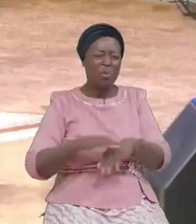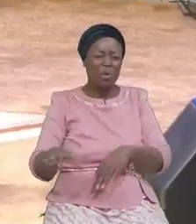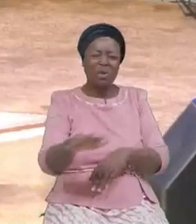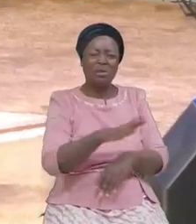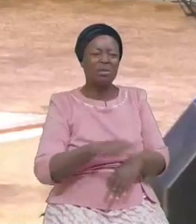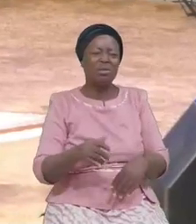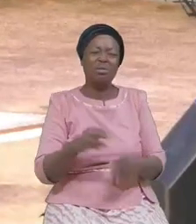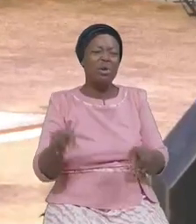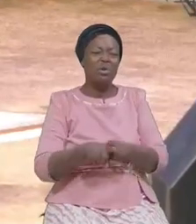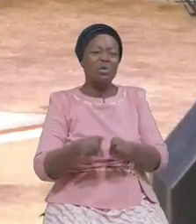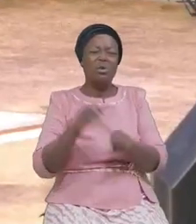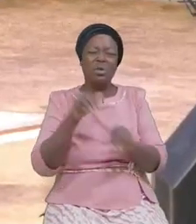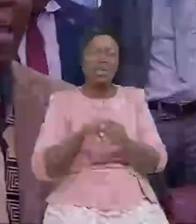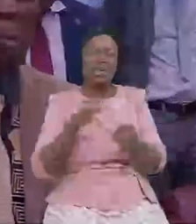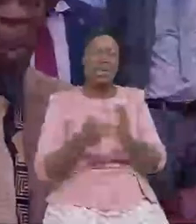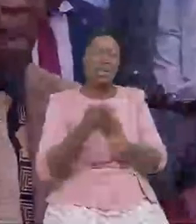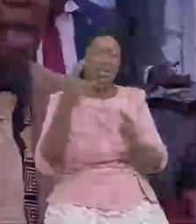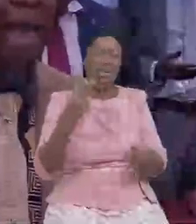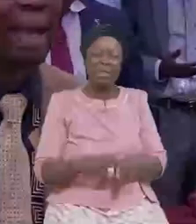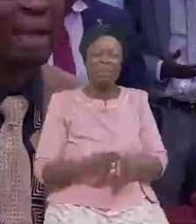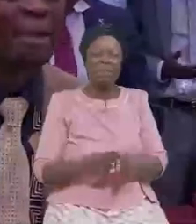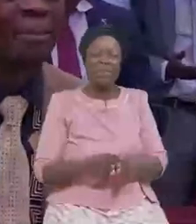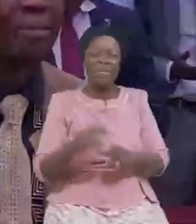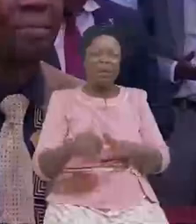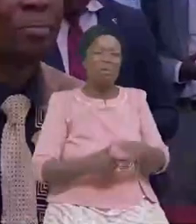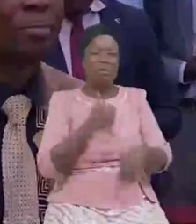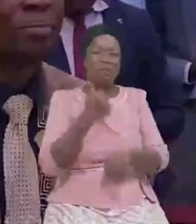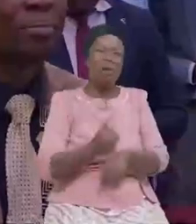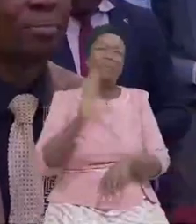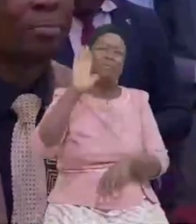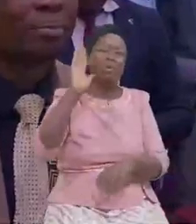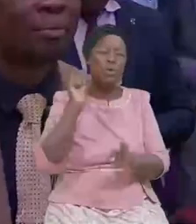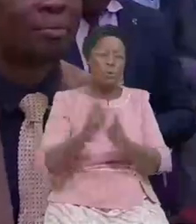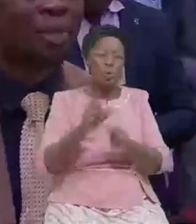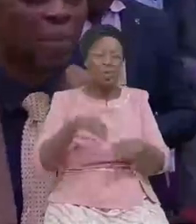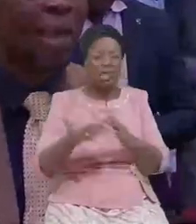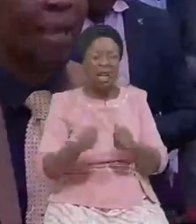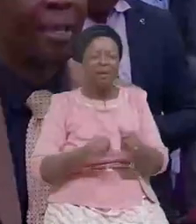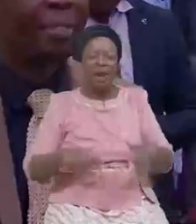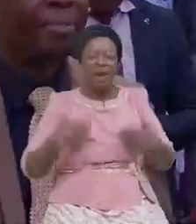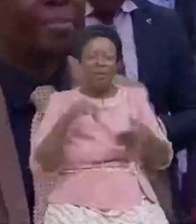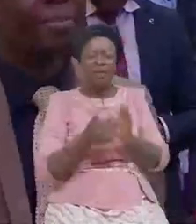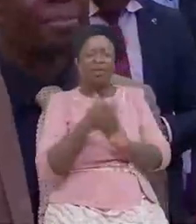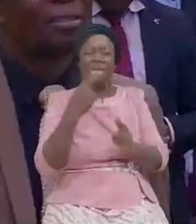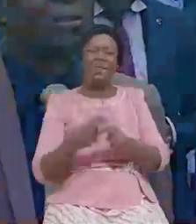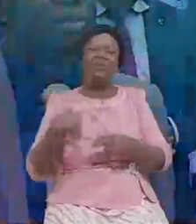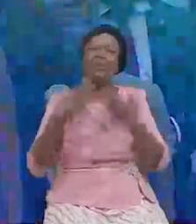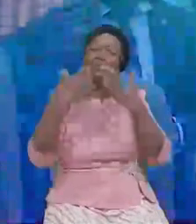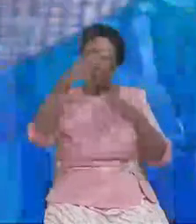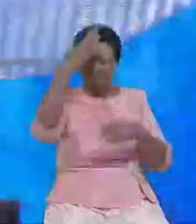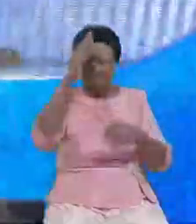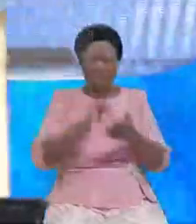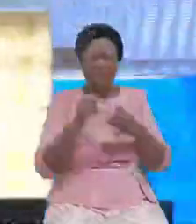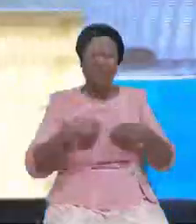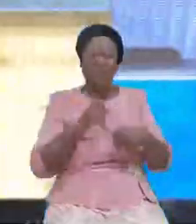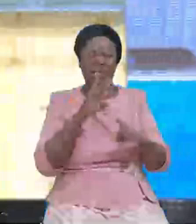nom de Jésus. Confirme ta parole dans toutes les vies. Nous te bénissons de ce que tu nous as exaucé. Au